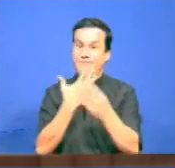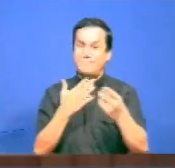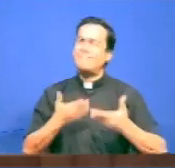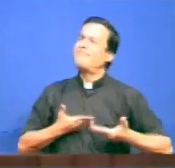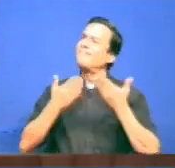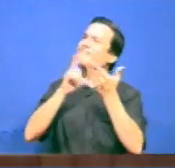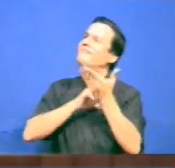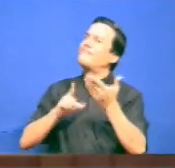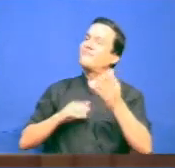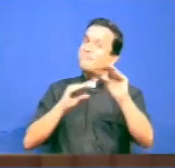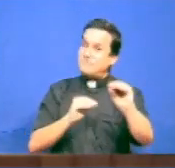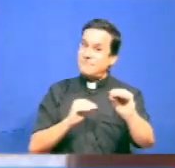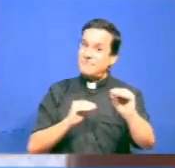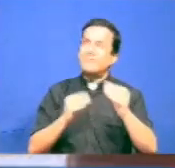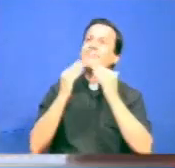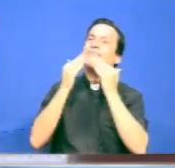Tumshukuru Bwana Mungu wetu.